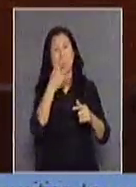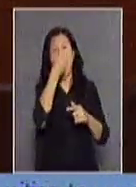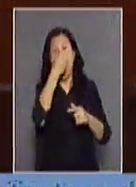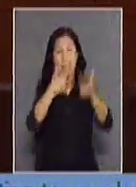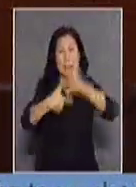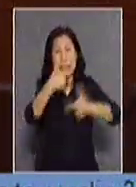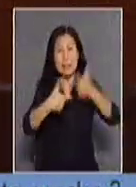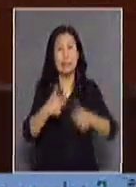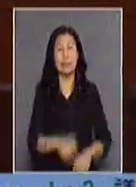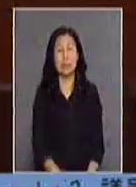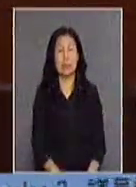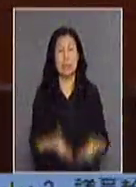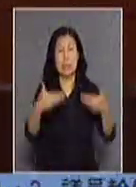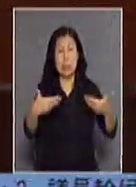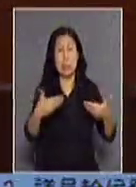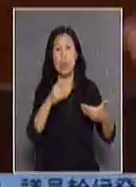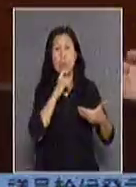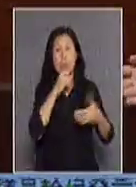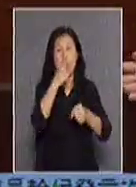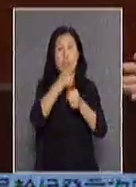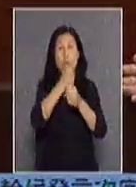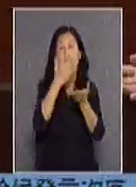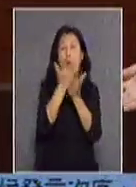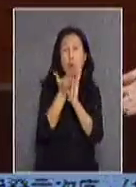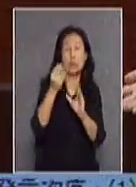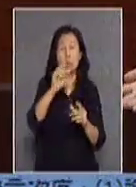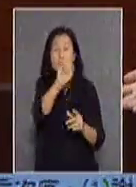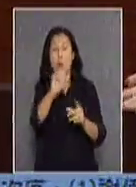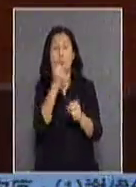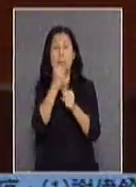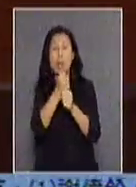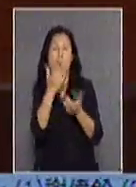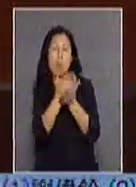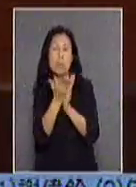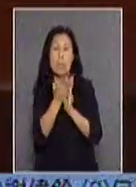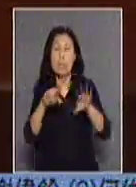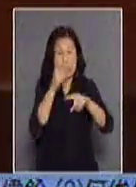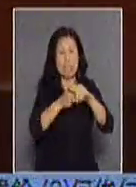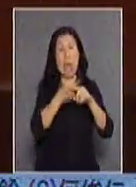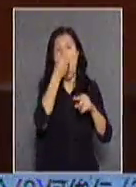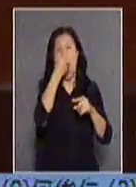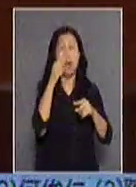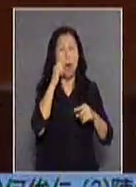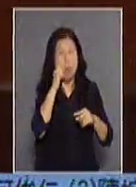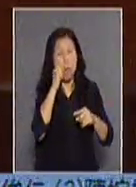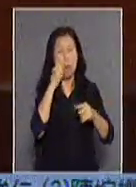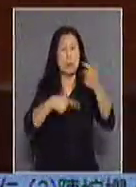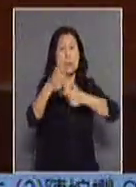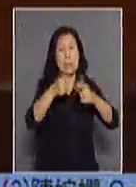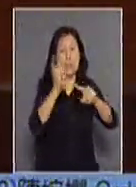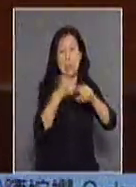的。既然現在你搞乜產物產都沒辦法搞活香港經濟，最即時見效